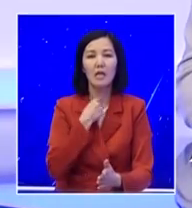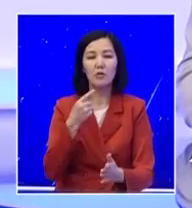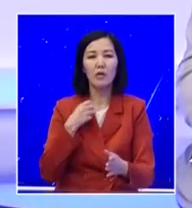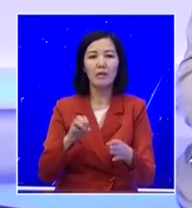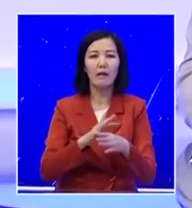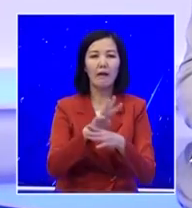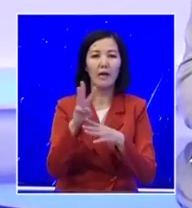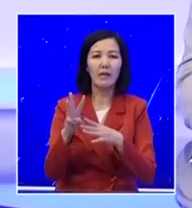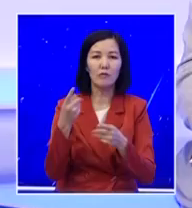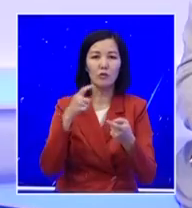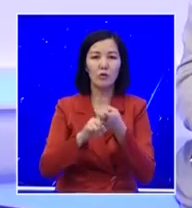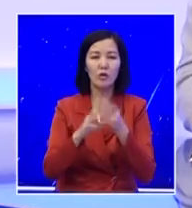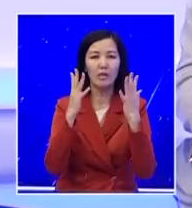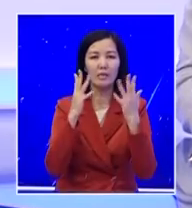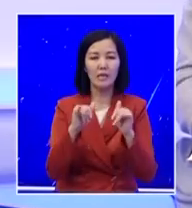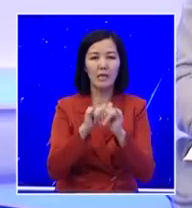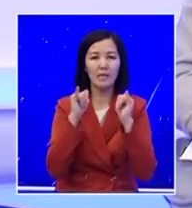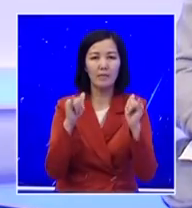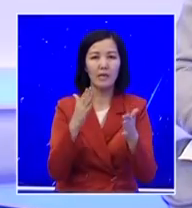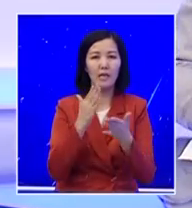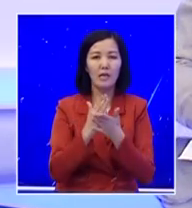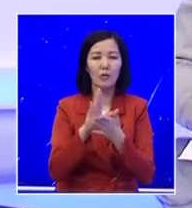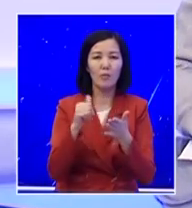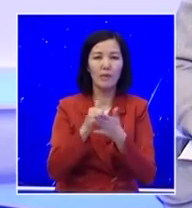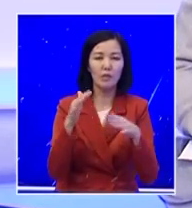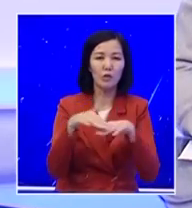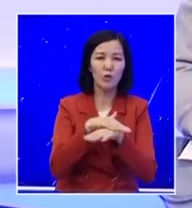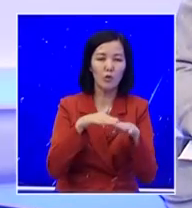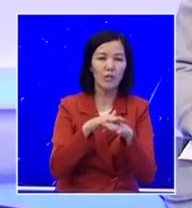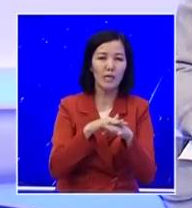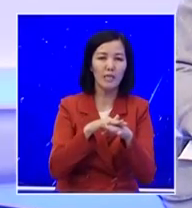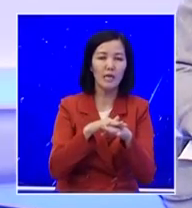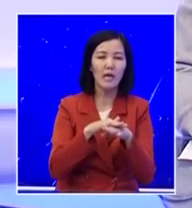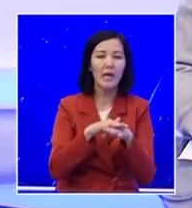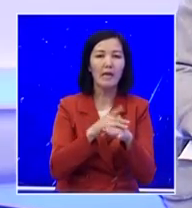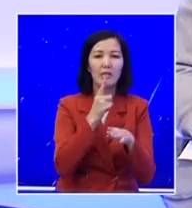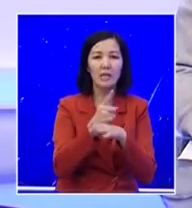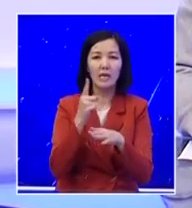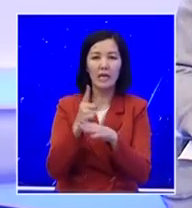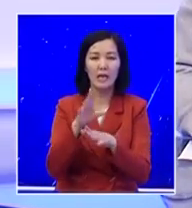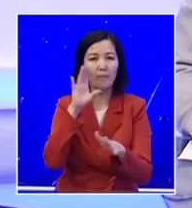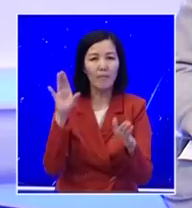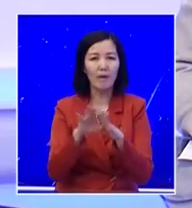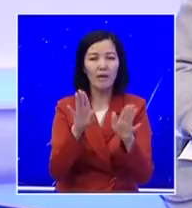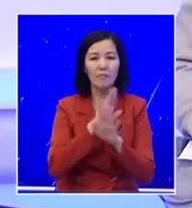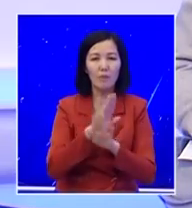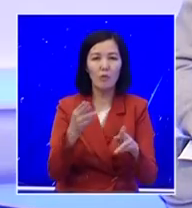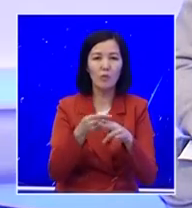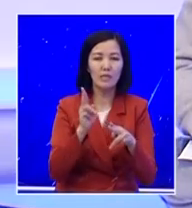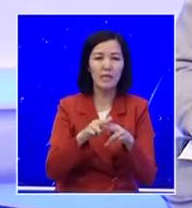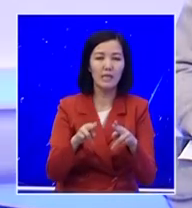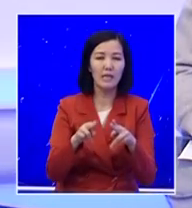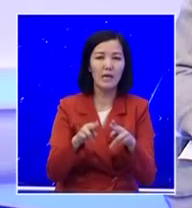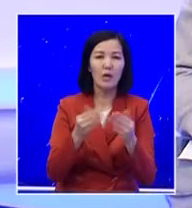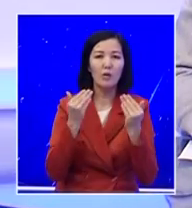Талдықорғанда коронавирусты жұқтырғандар саны күн сайын артып келеді. Оған себеп тұрғындардың карантин шараларын дұрыс сақтамауы. Осылай деп дабыл